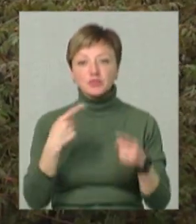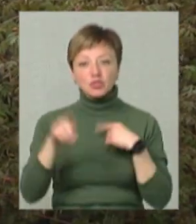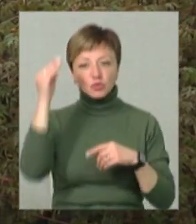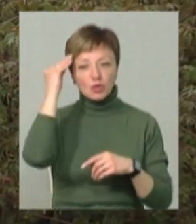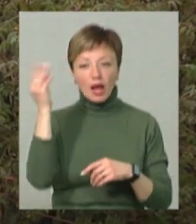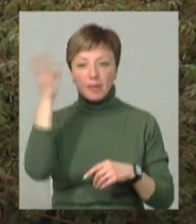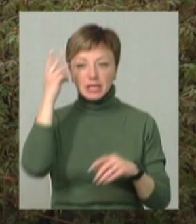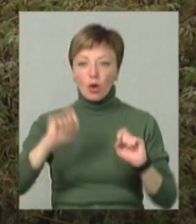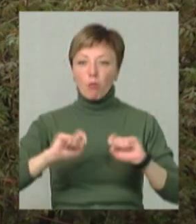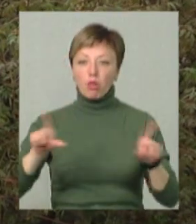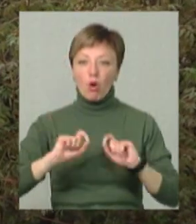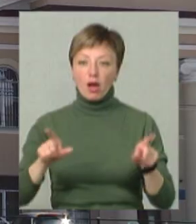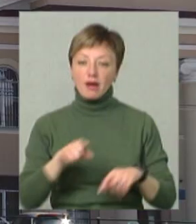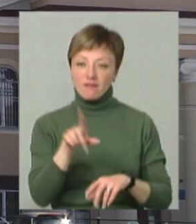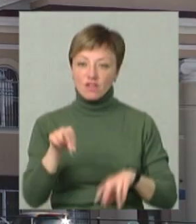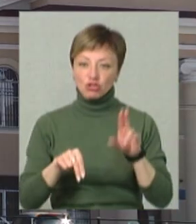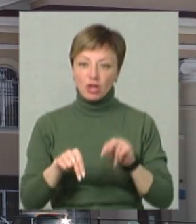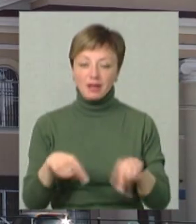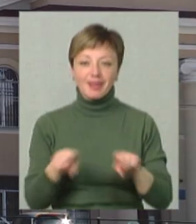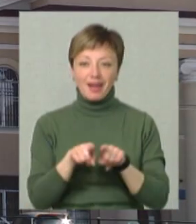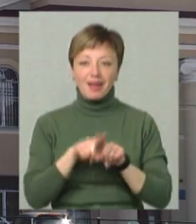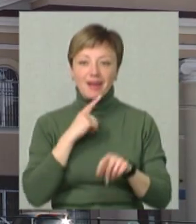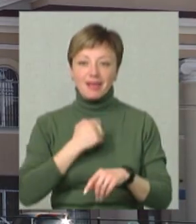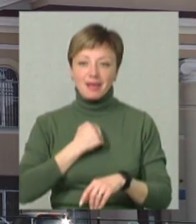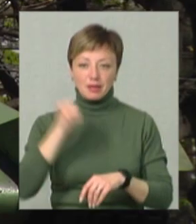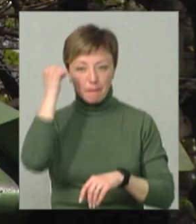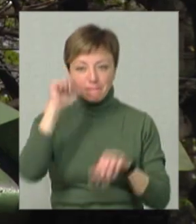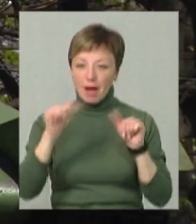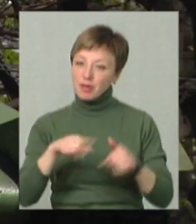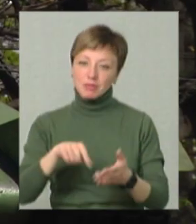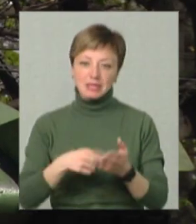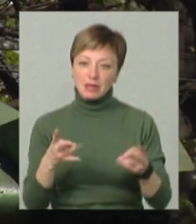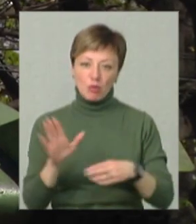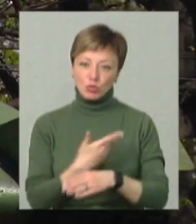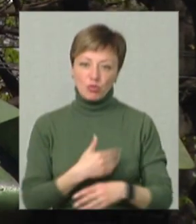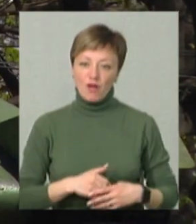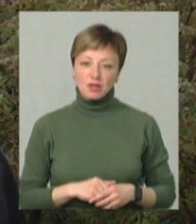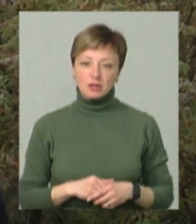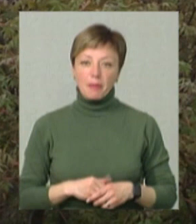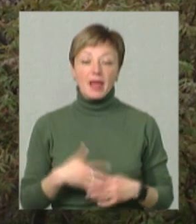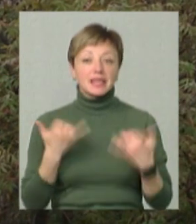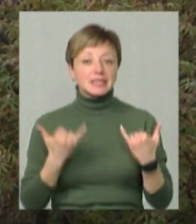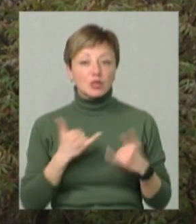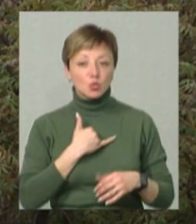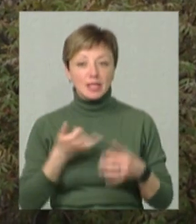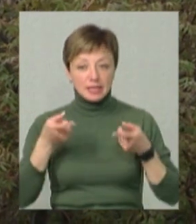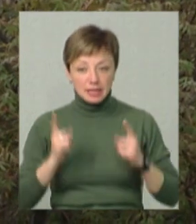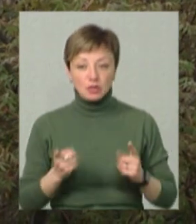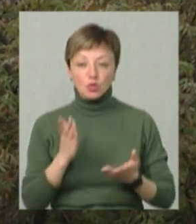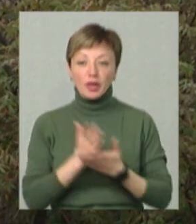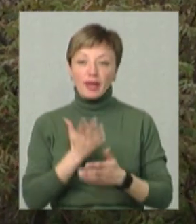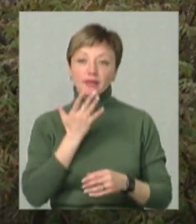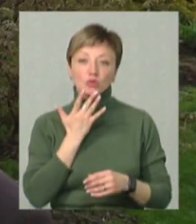у хмельницького блогера Андрія Попика. Чоловік вважає, таких радянських пам'яток у місті треба позбуватись. Зараз у нас є